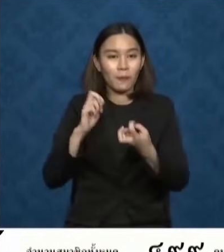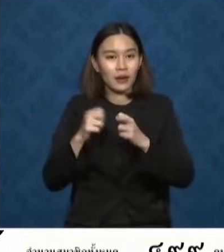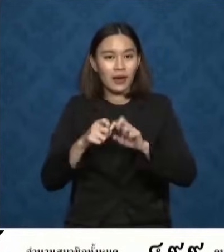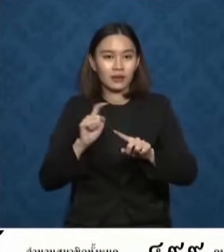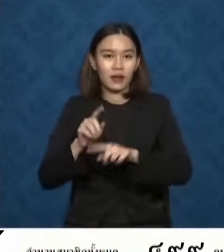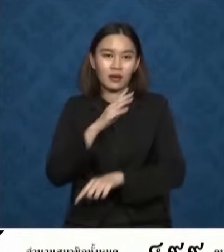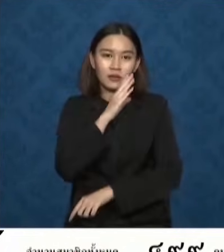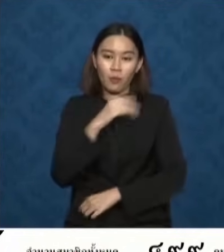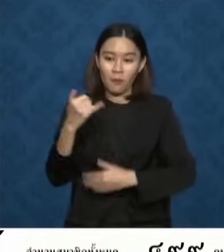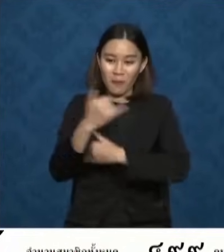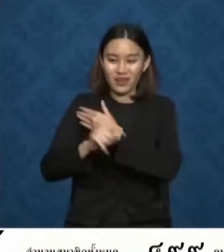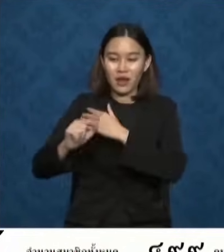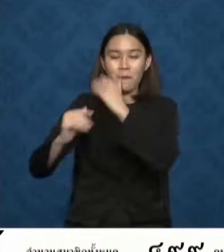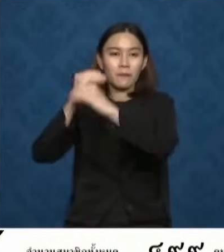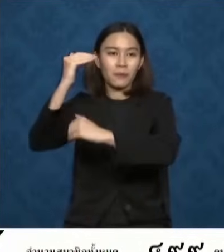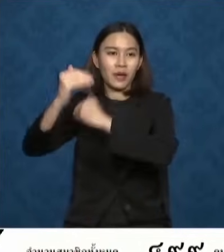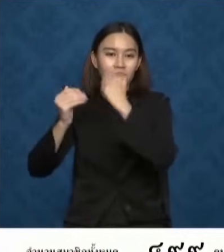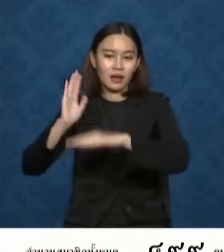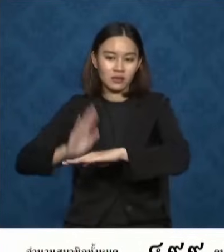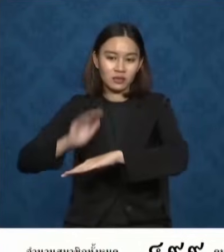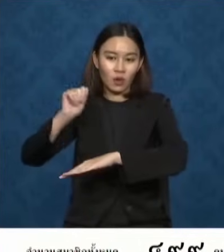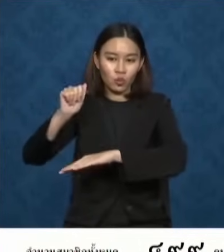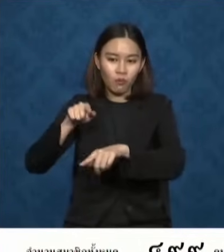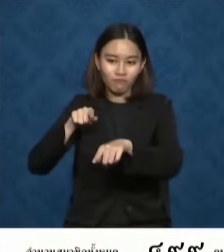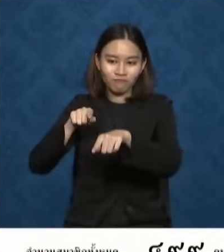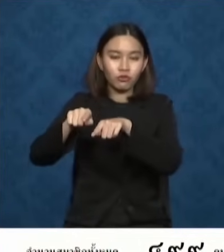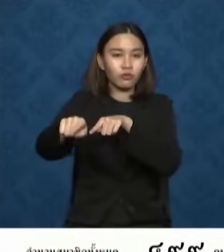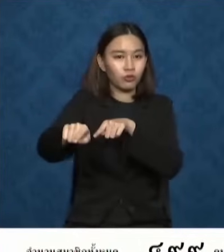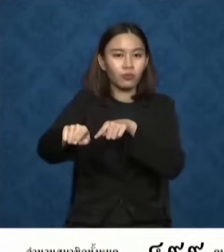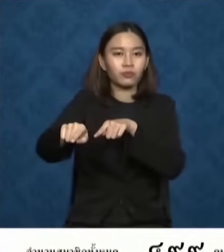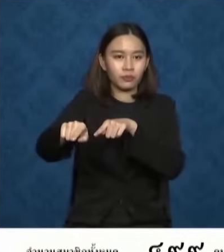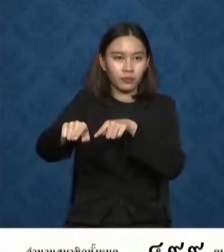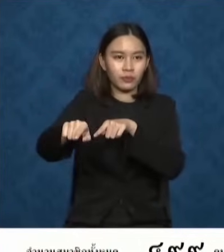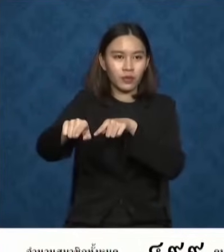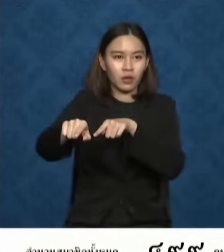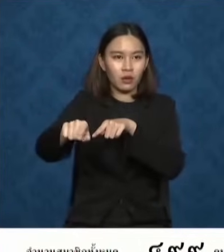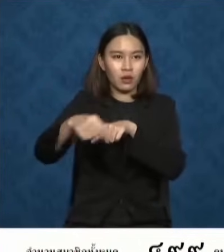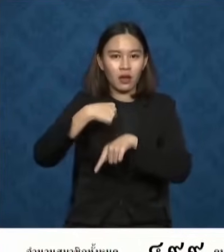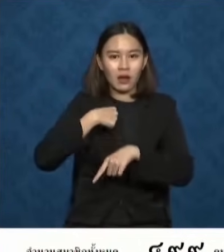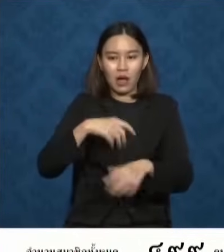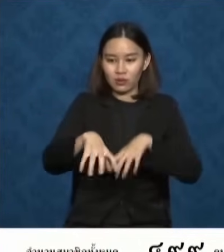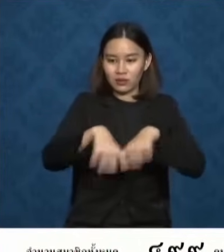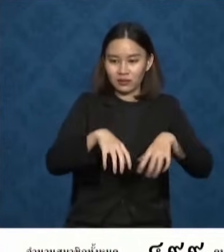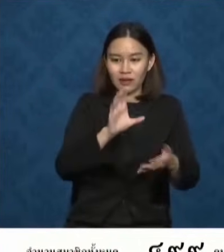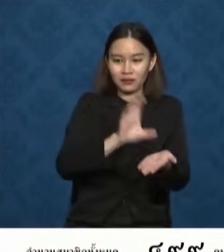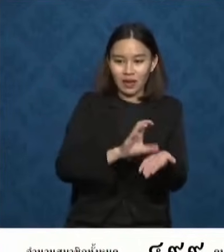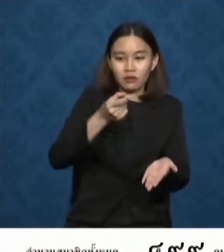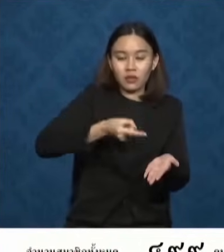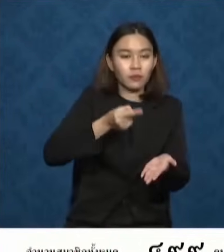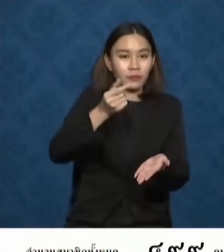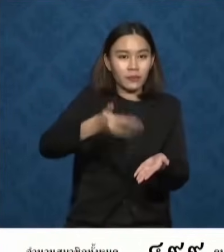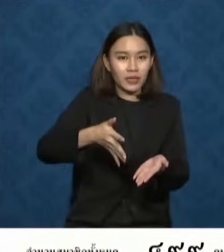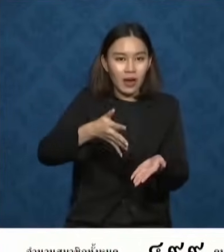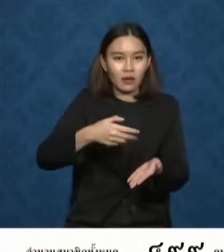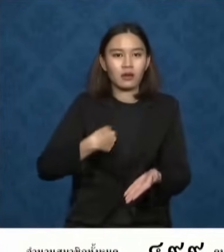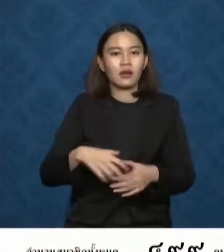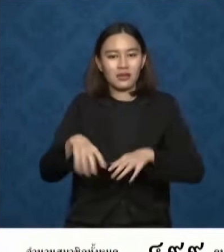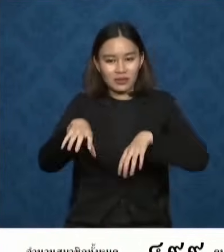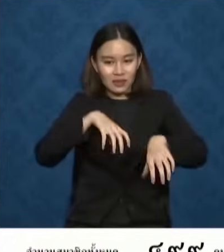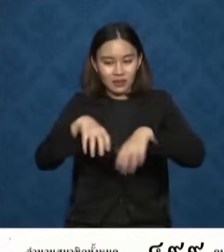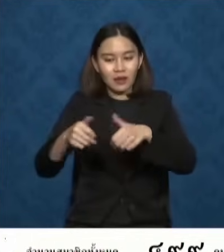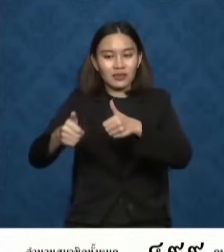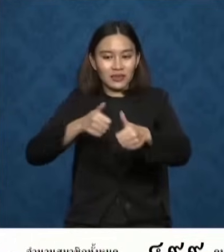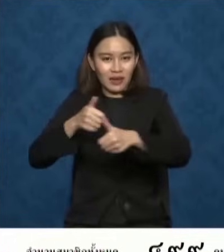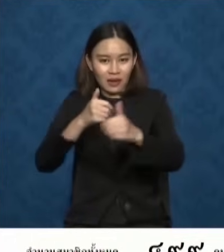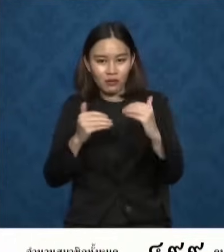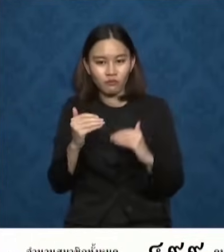ถ้าประเทศเขามีการพัฒนาศักยภาพของไปไกลแล้วเยอะแล้วนี่เราจัดเท่าเดิมไม่ได้เราก็จะต้องจัดสู้เข